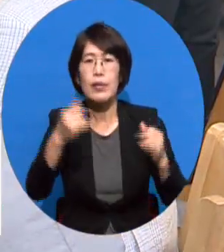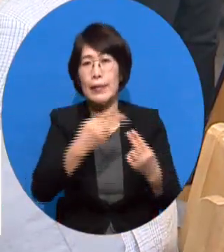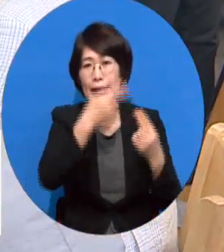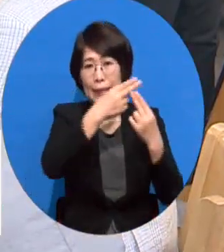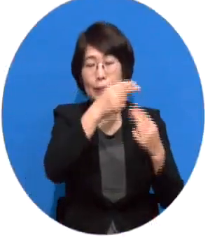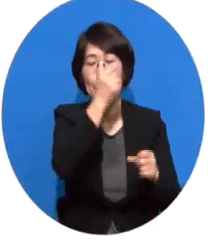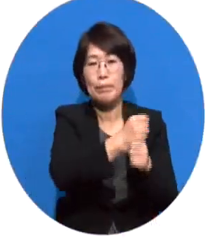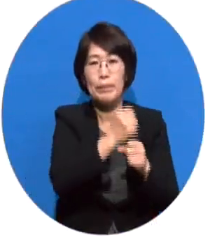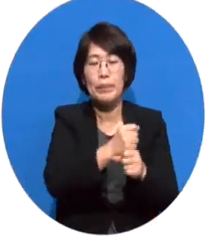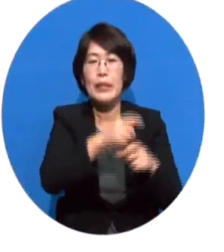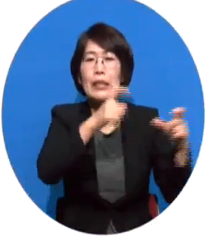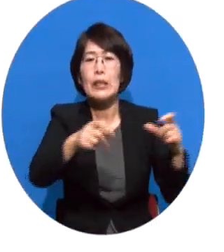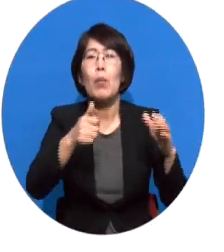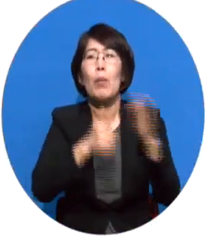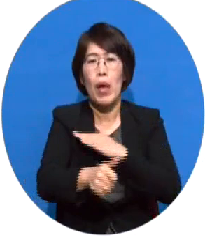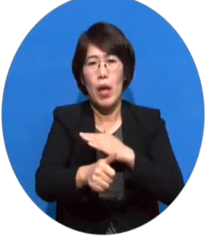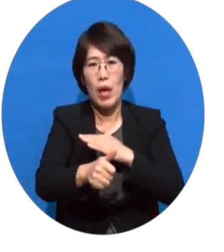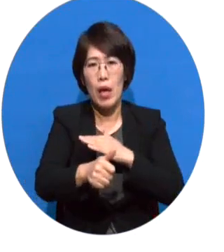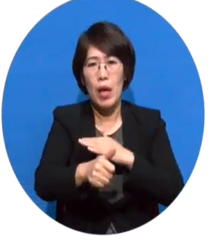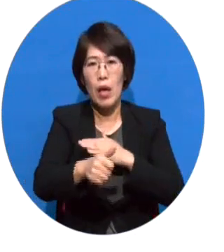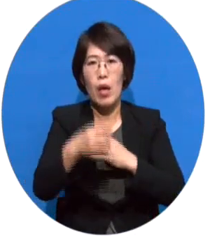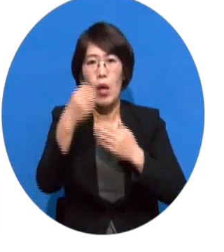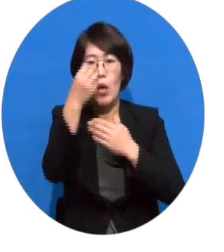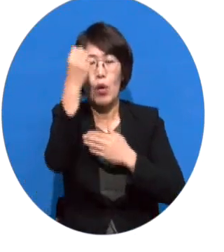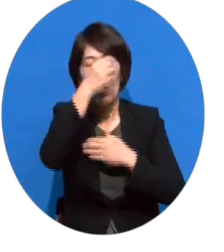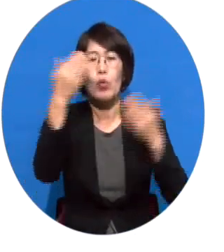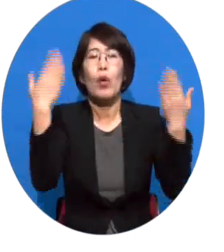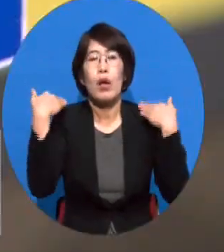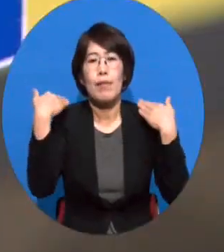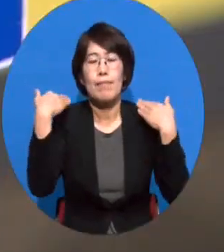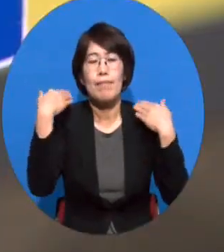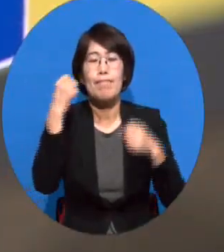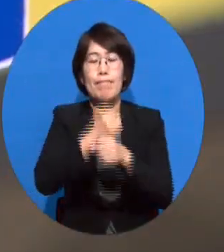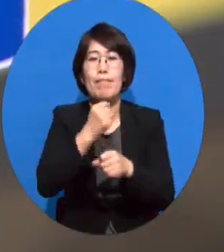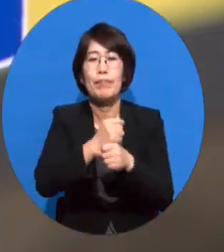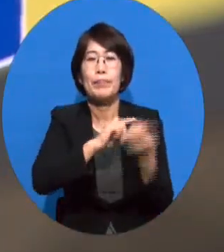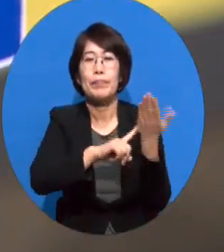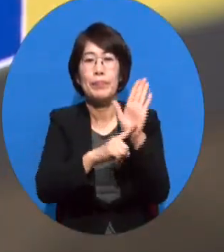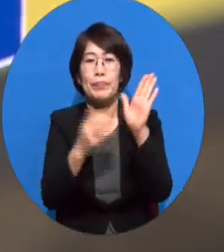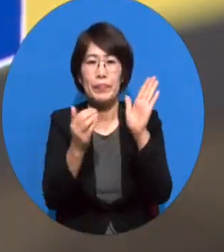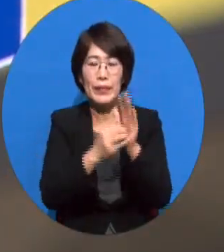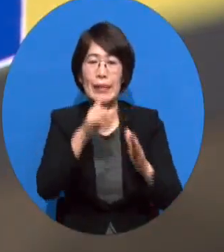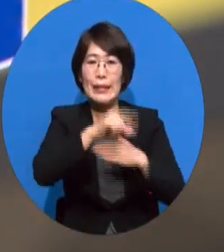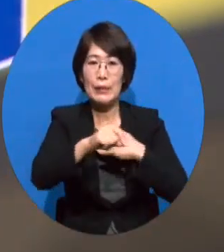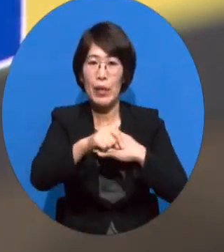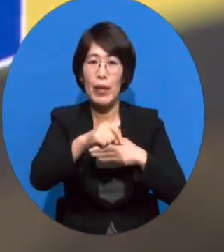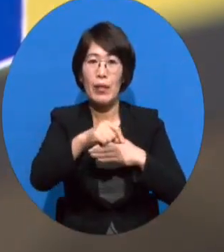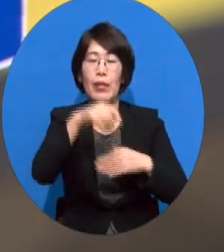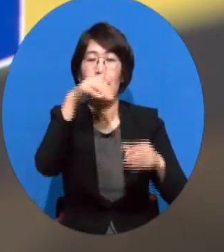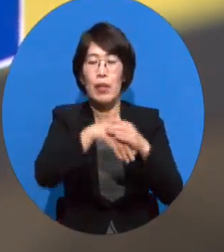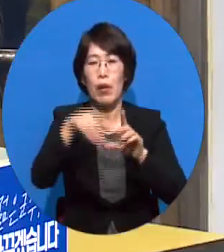설치, 그리고 지역 대표 고교 육성 등을 공약으로 제시했습니다. 지금까지 지방선거 이모저모였습니다.